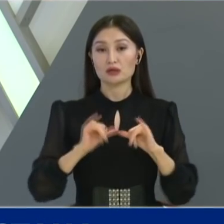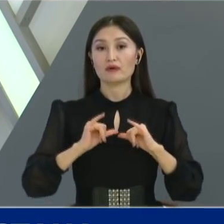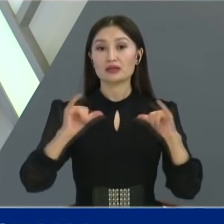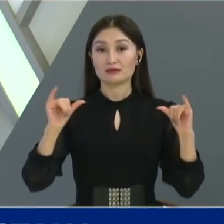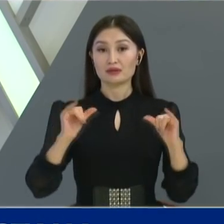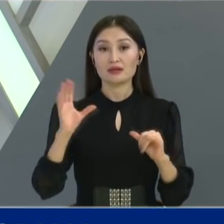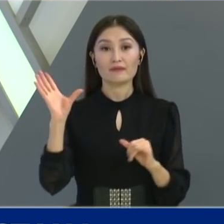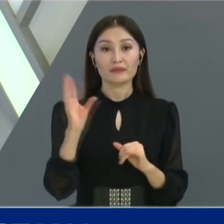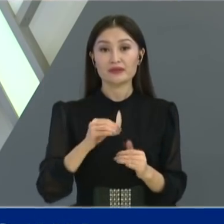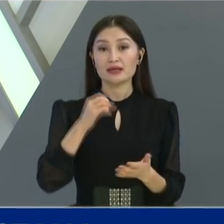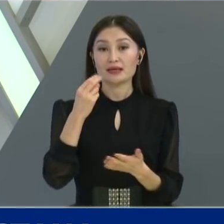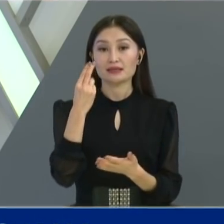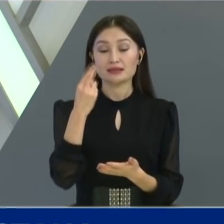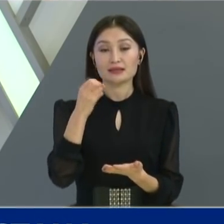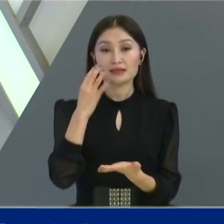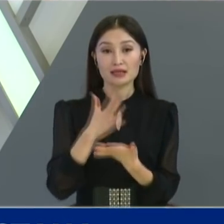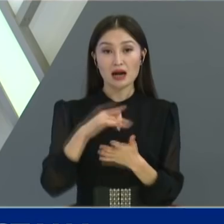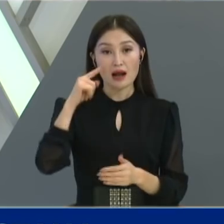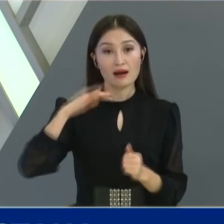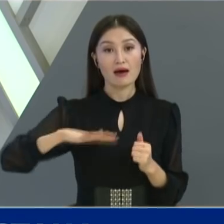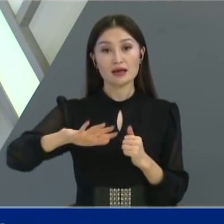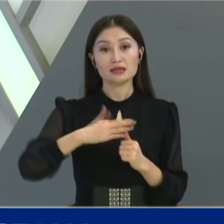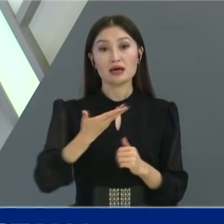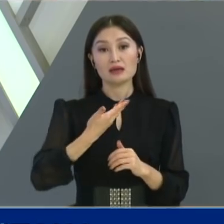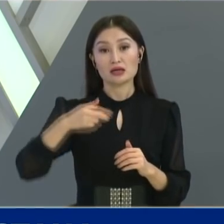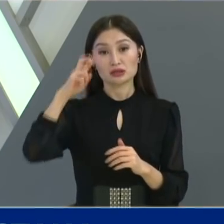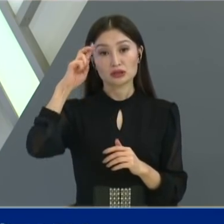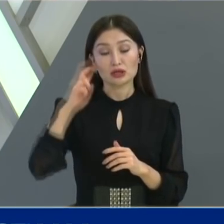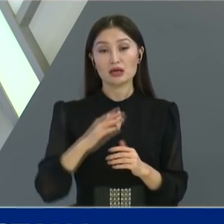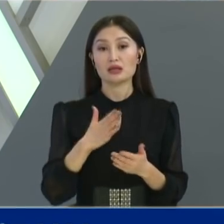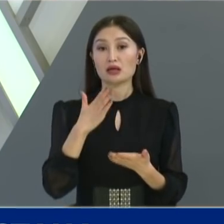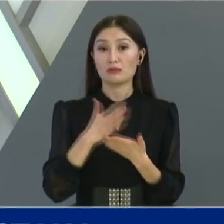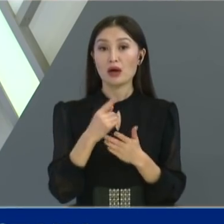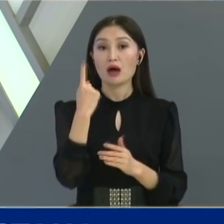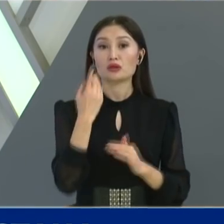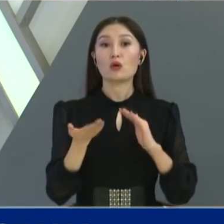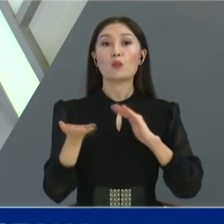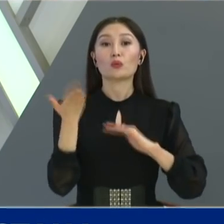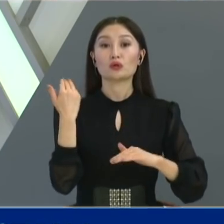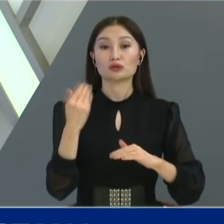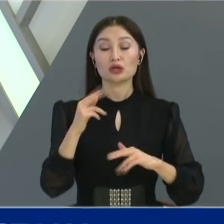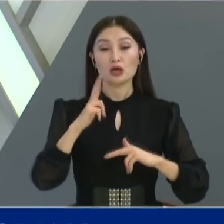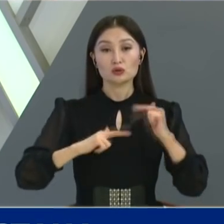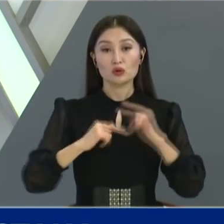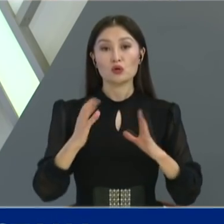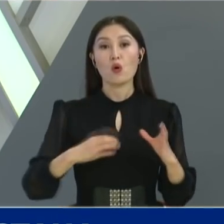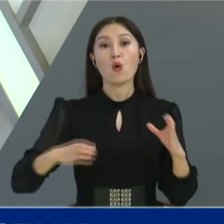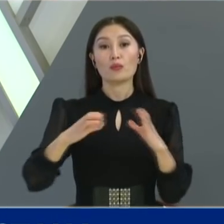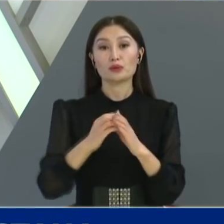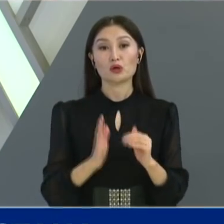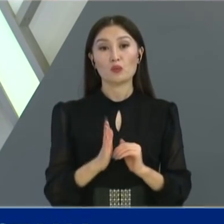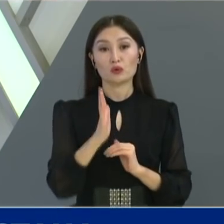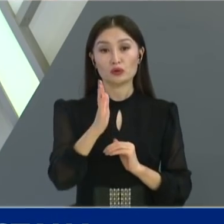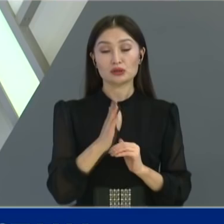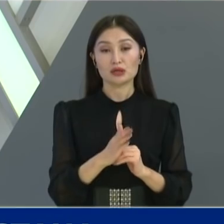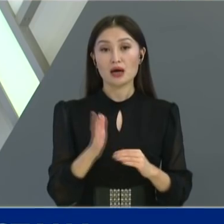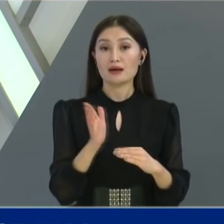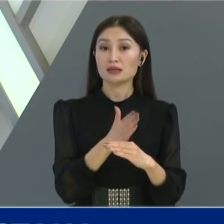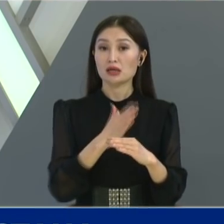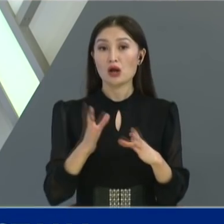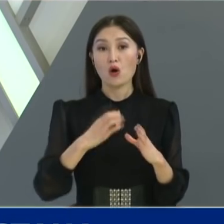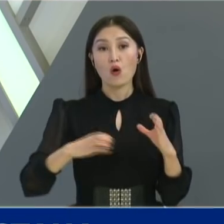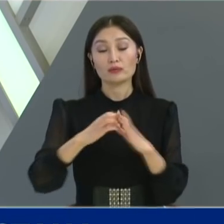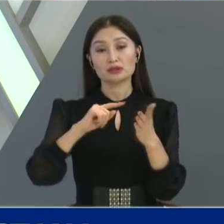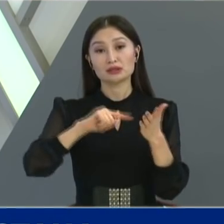развития всей Центральной Азии. Наши страны имеют одно прошлое и строят общее будущее. Разделяя общие цели,